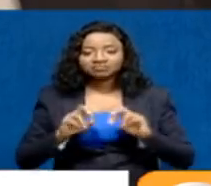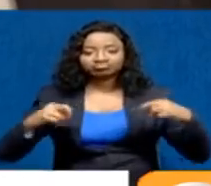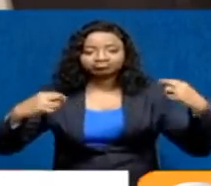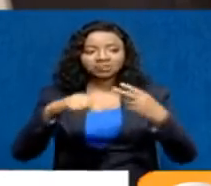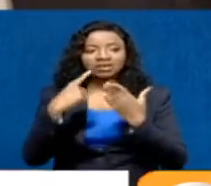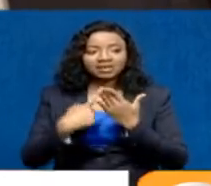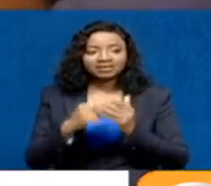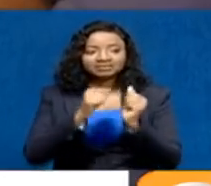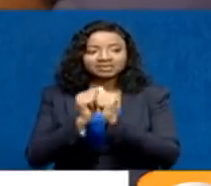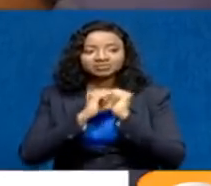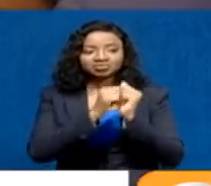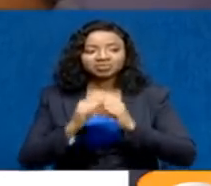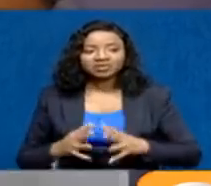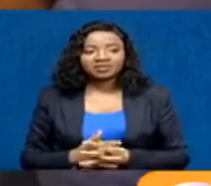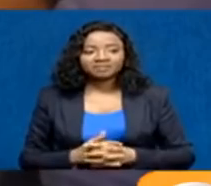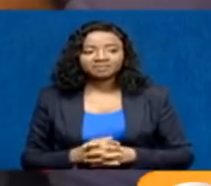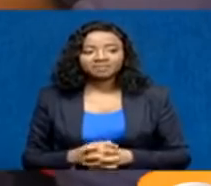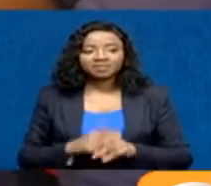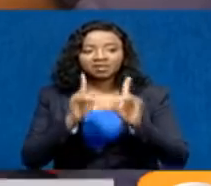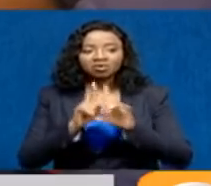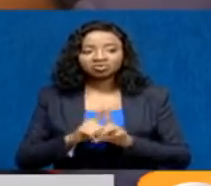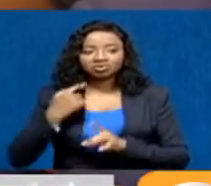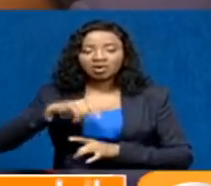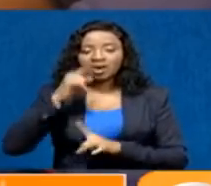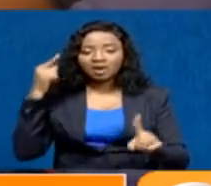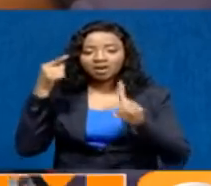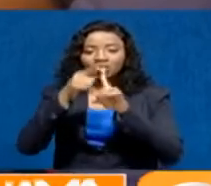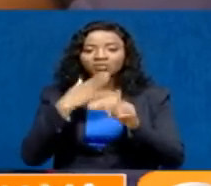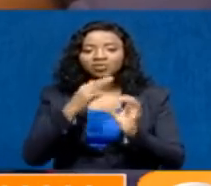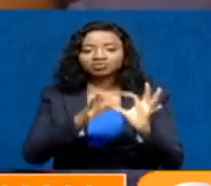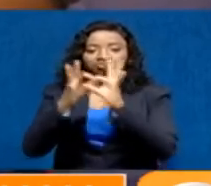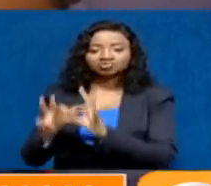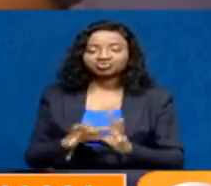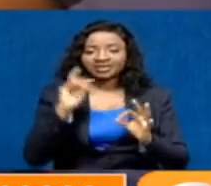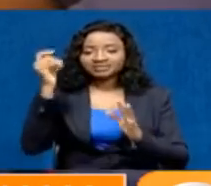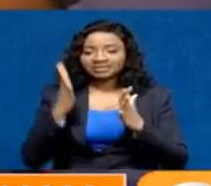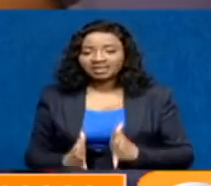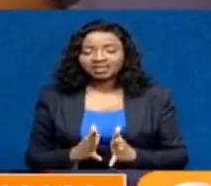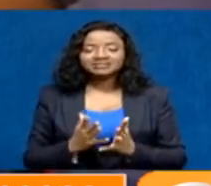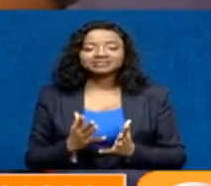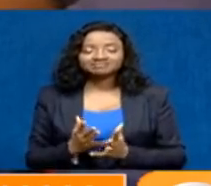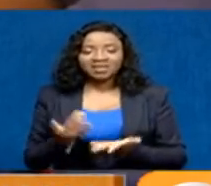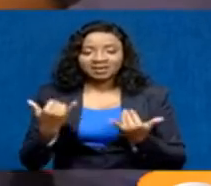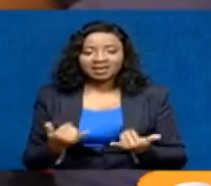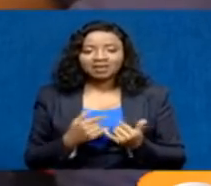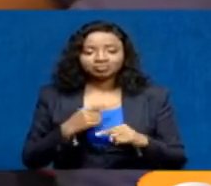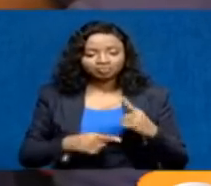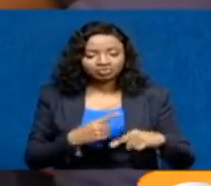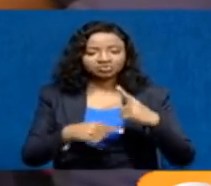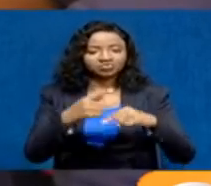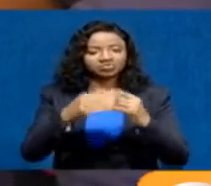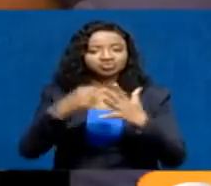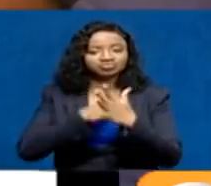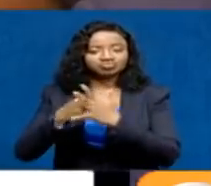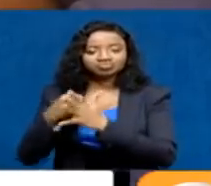journey of bringing the people of Kenya together is gaining momentum. As you see now, all the